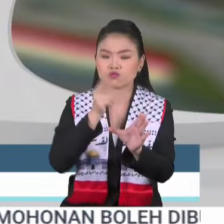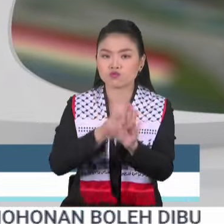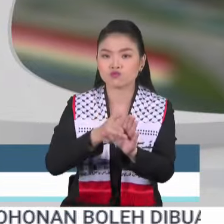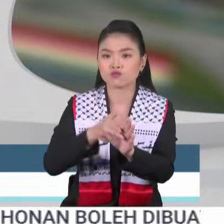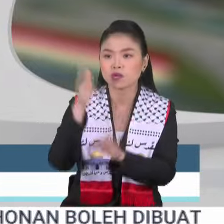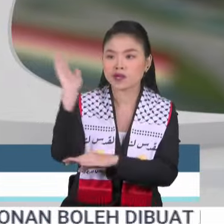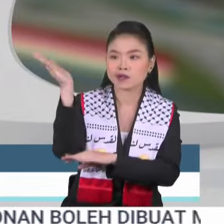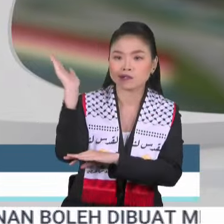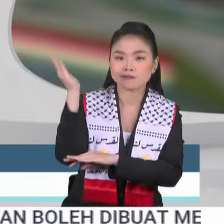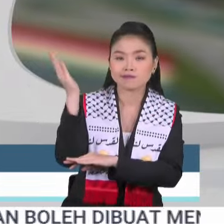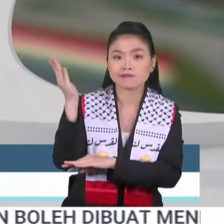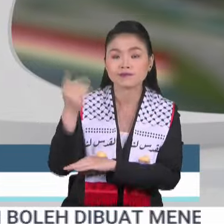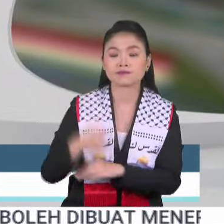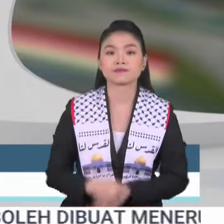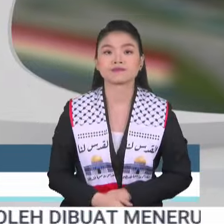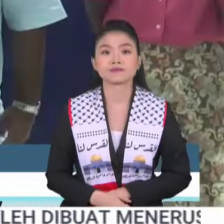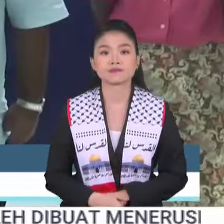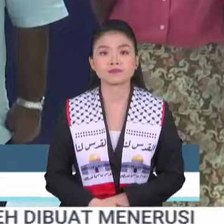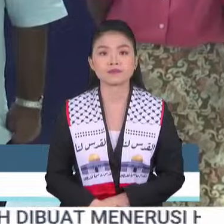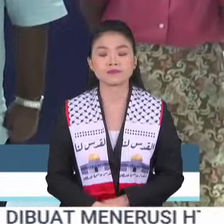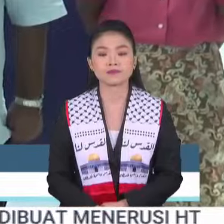pada sidang Dewan Negeri.